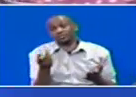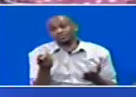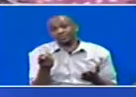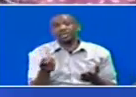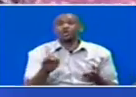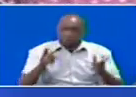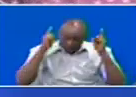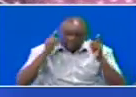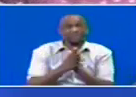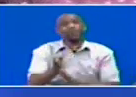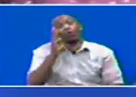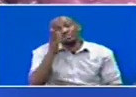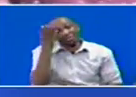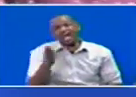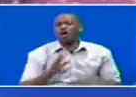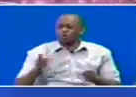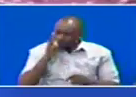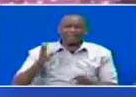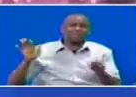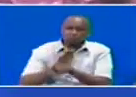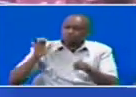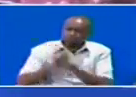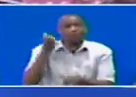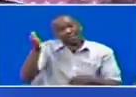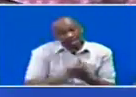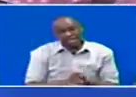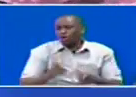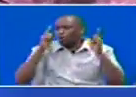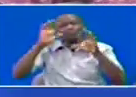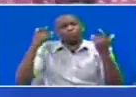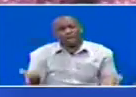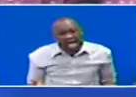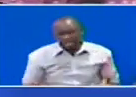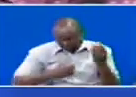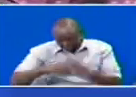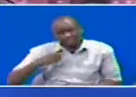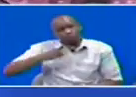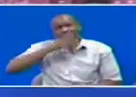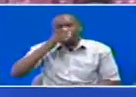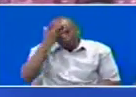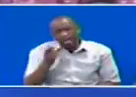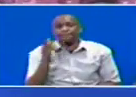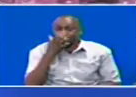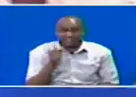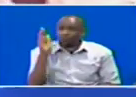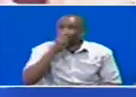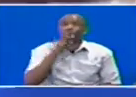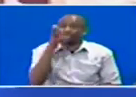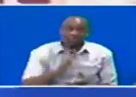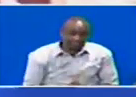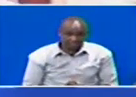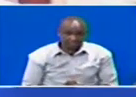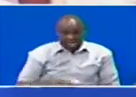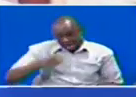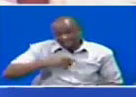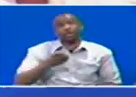maroli zinabeba Maji kubeba kubeba kwani Hiyo Maji inakuja kutuuziwa hapa hatuwezi fungulia Maji Hata kidogo Sisi hatuna